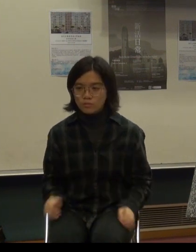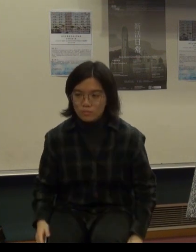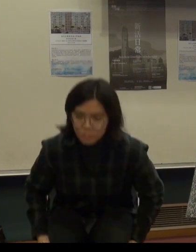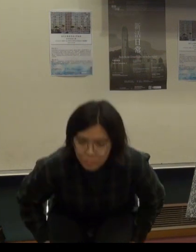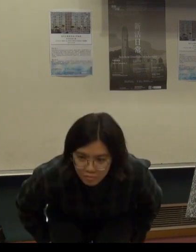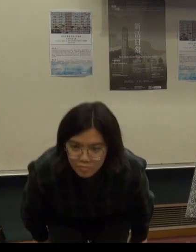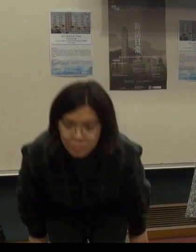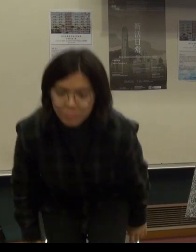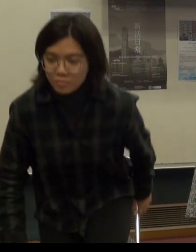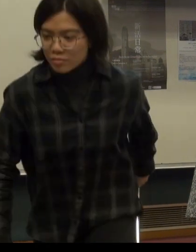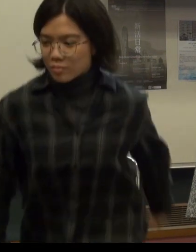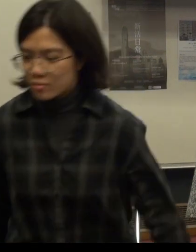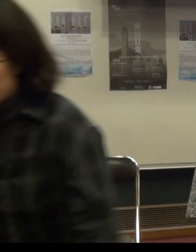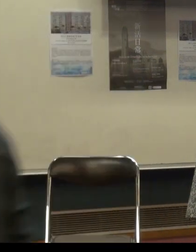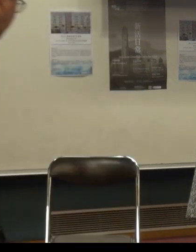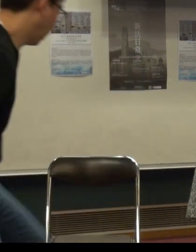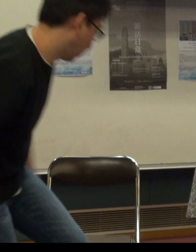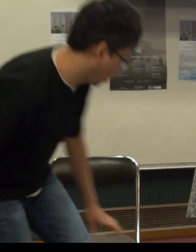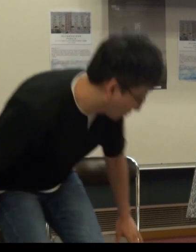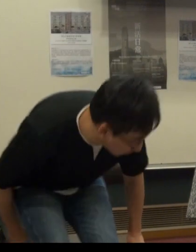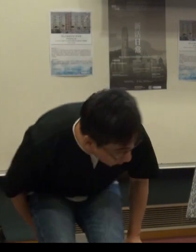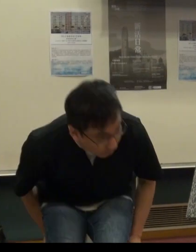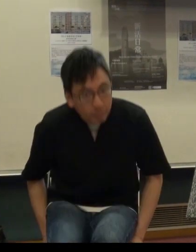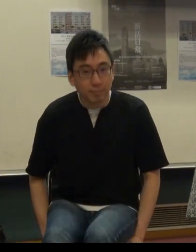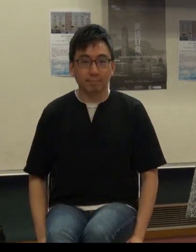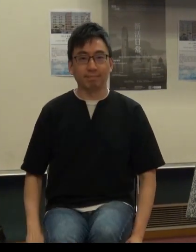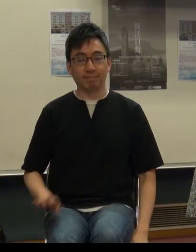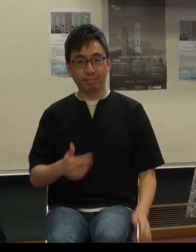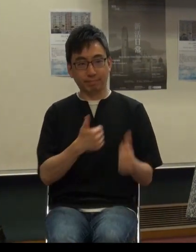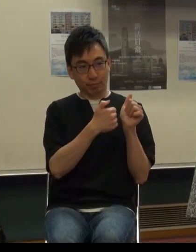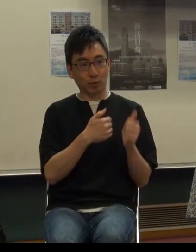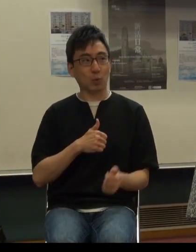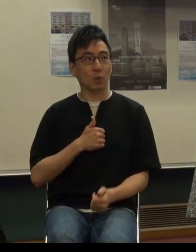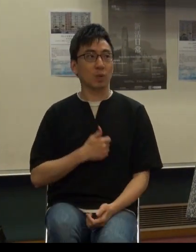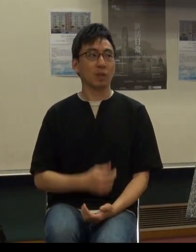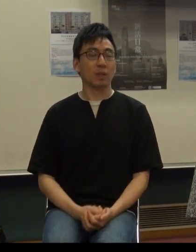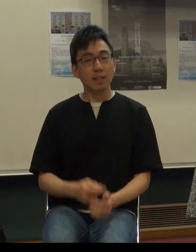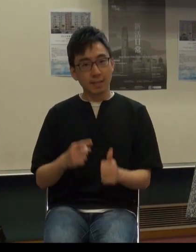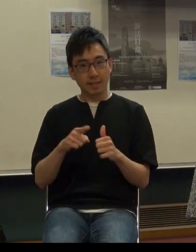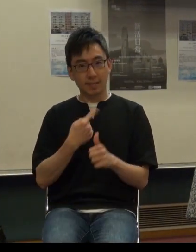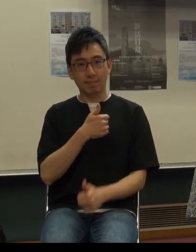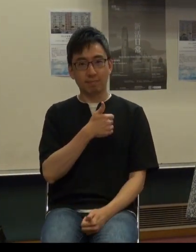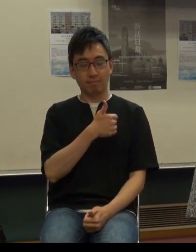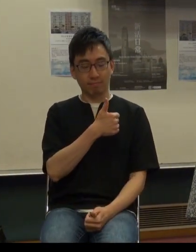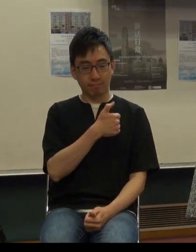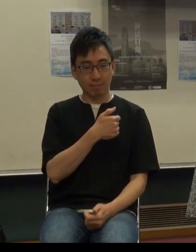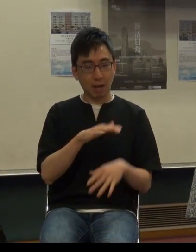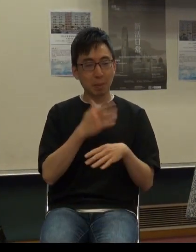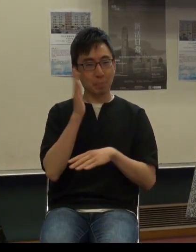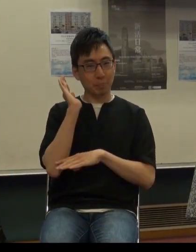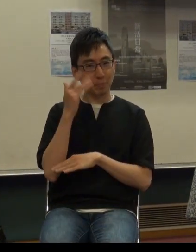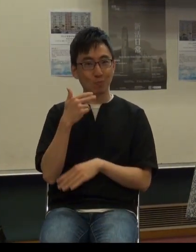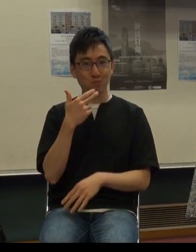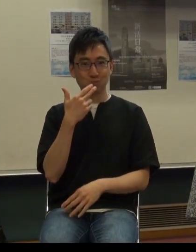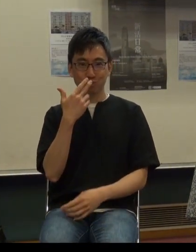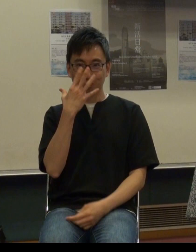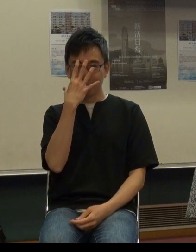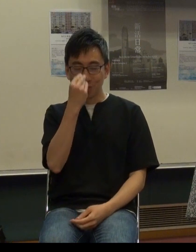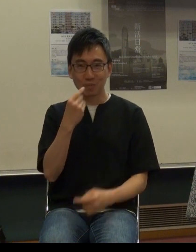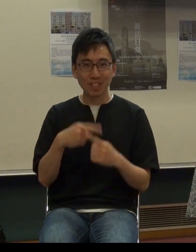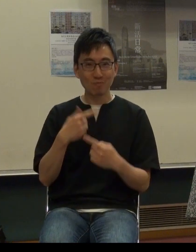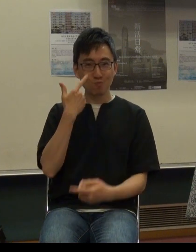Hello， 卡龍教授，我都是姓徐的，我都是校友來的，我想多謝你給了這麼精彩絕論，一起呵成絕